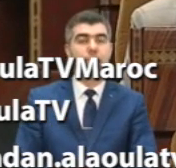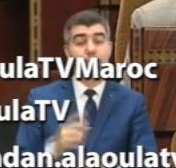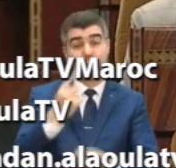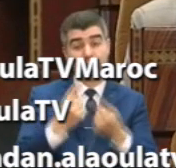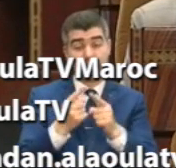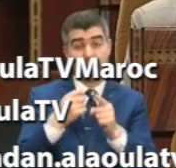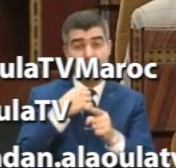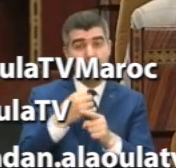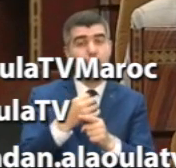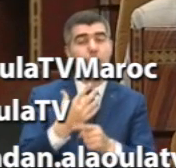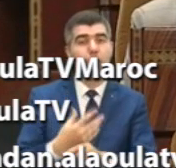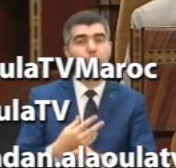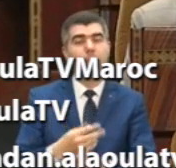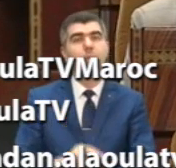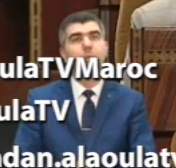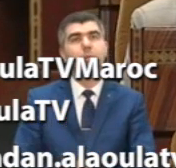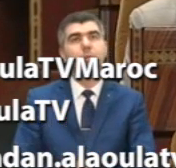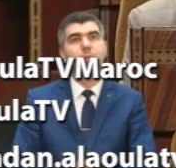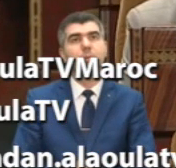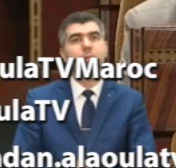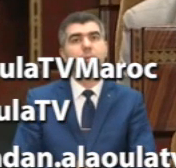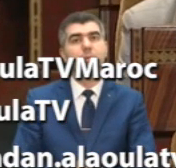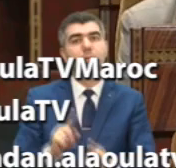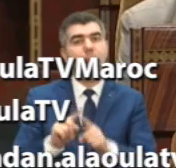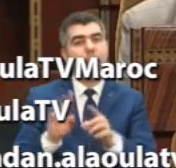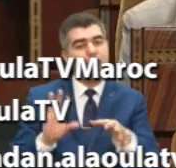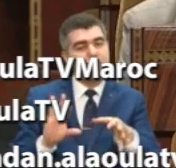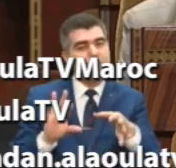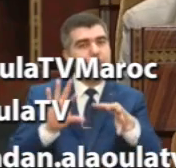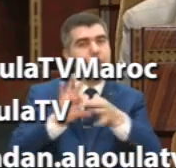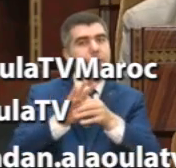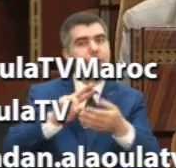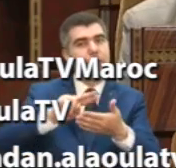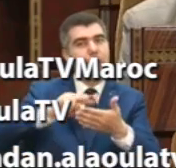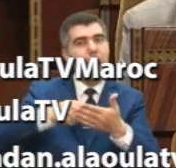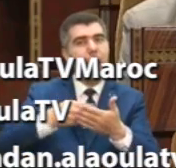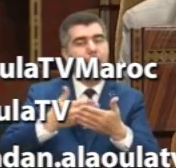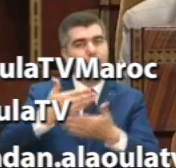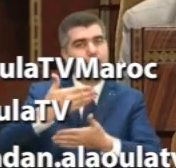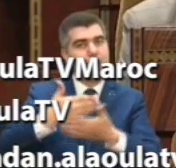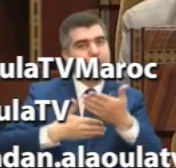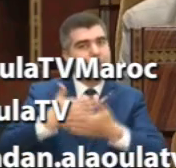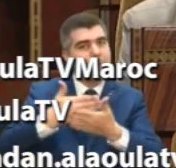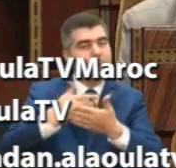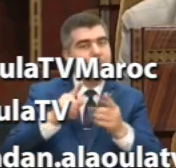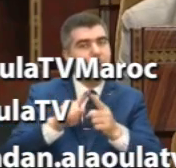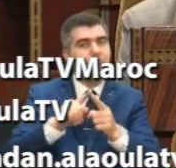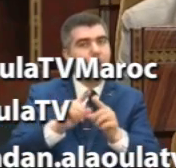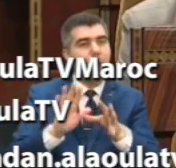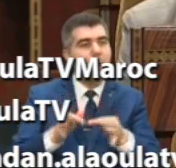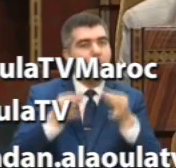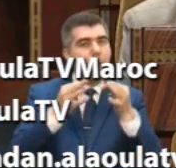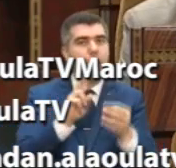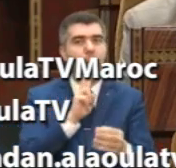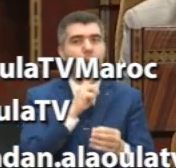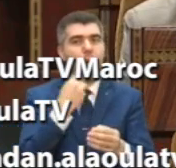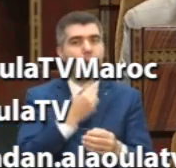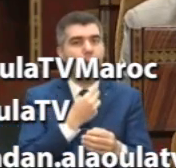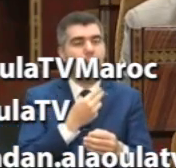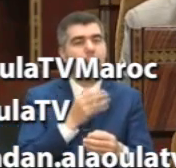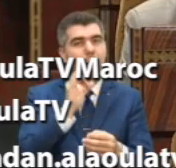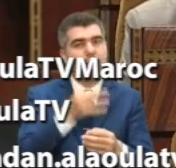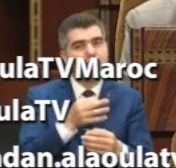شرطه السيد الوزير هذا التعاقد اللي الآن بان بأن الحكومة مضات فيه وغادية